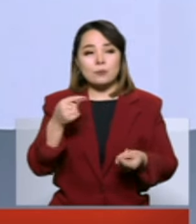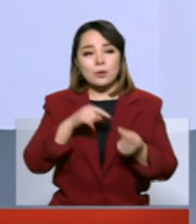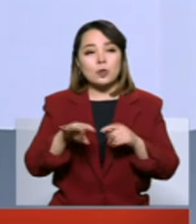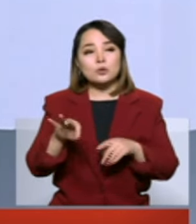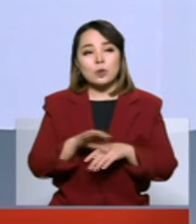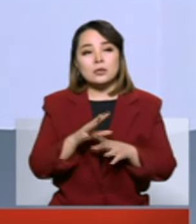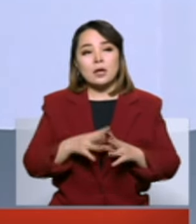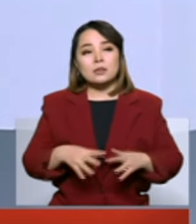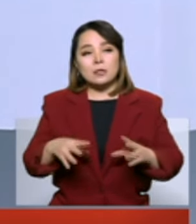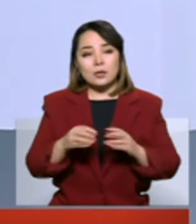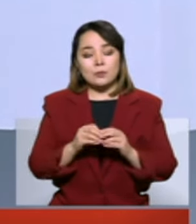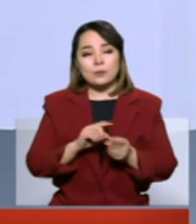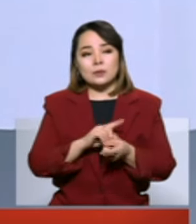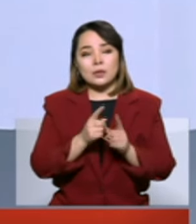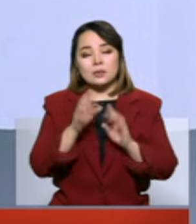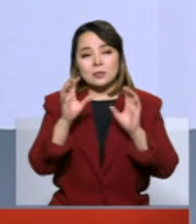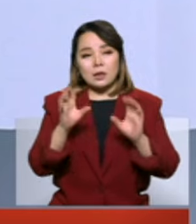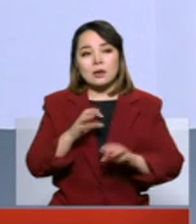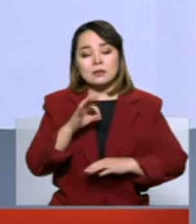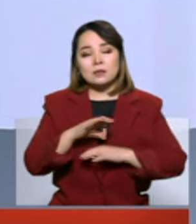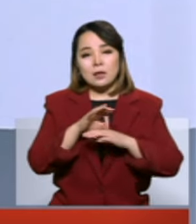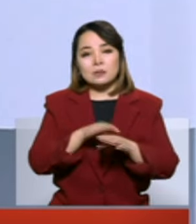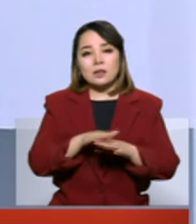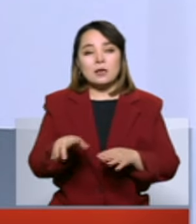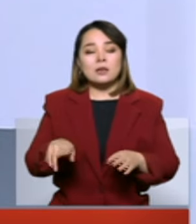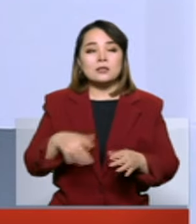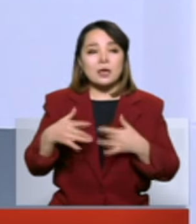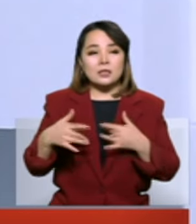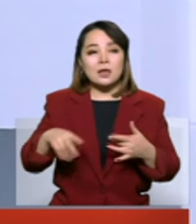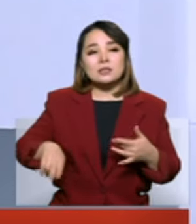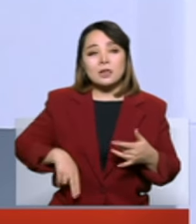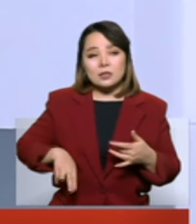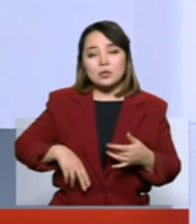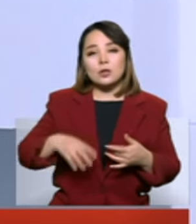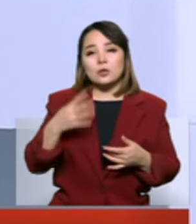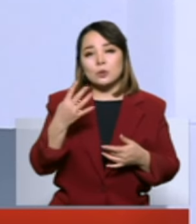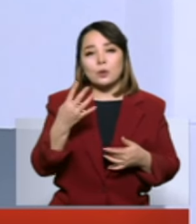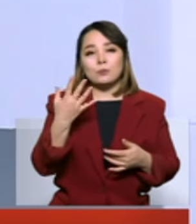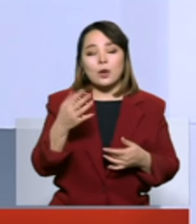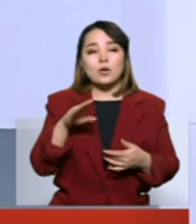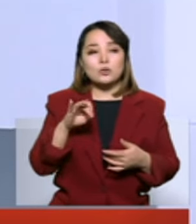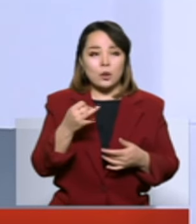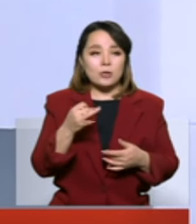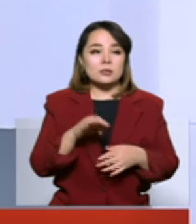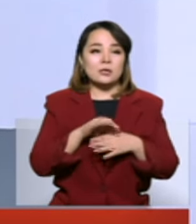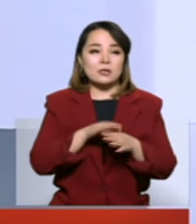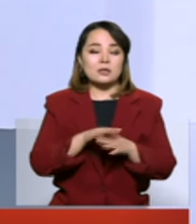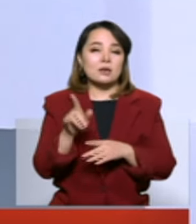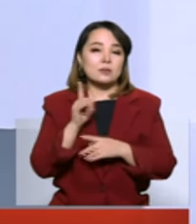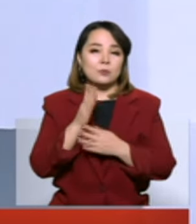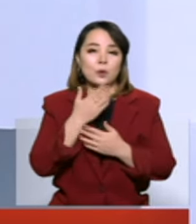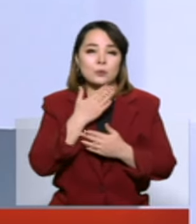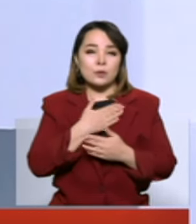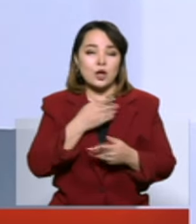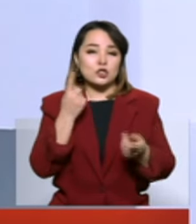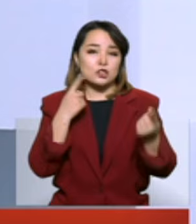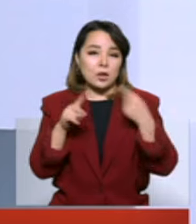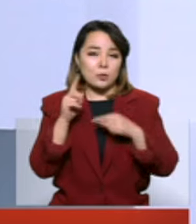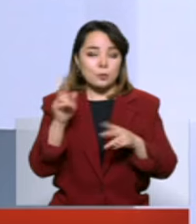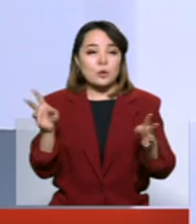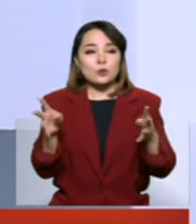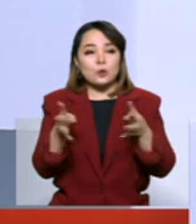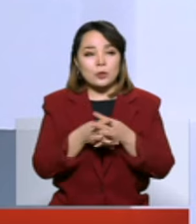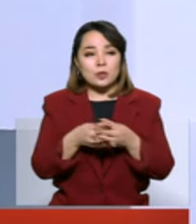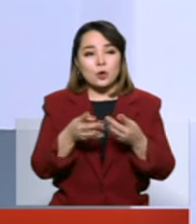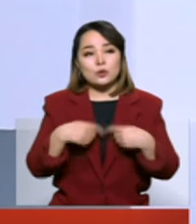үйленіп, үй болуды үрдіске айналдырған. Театр директоры Асхат Маемиров алда тағы 4-5 тойдың күтіп тұрғанын айтады. Махаббат пен шығармашылықты